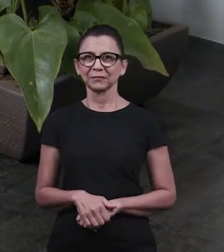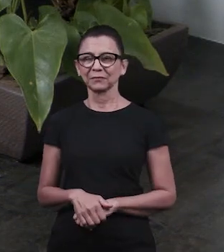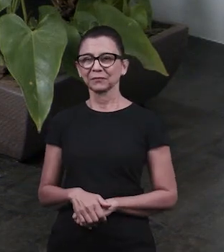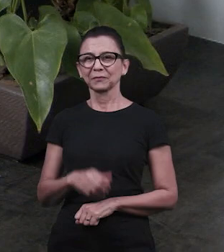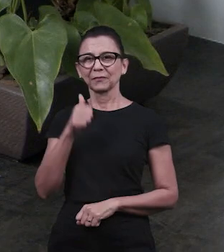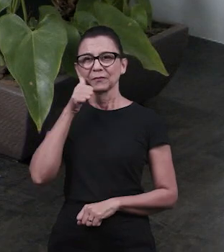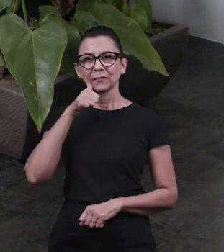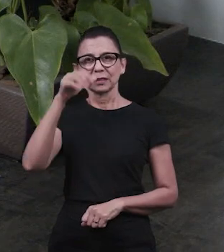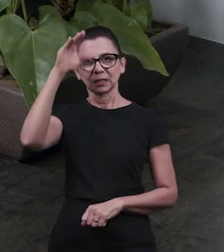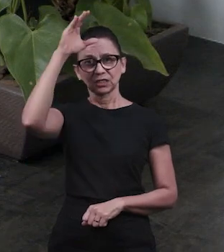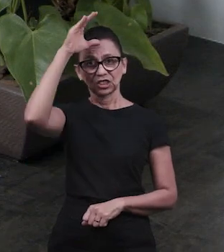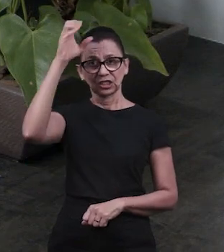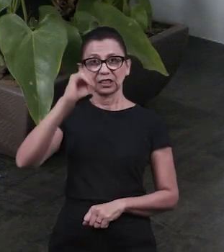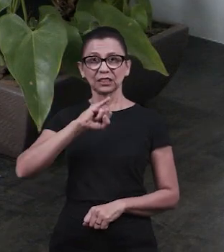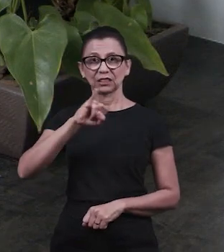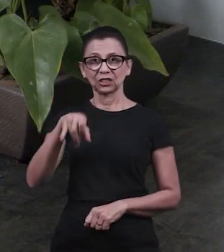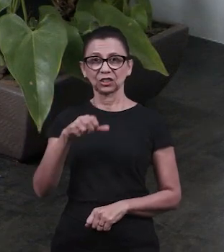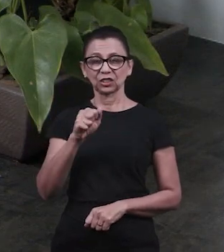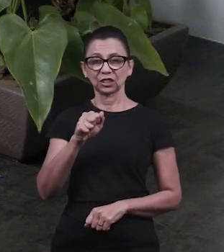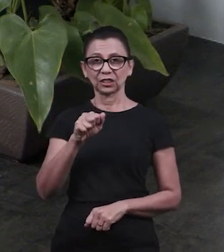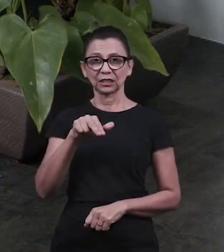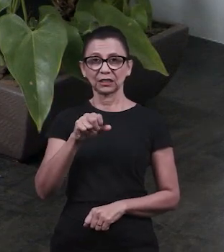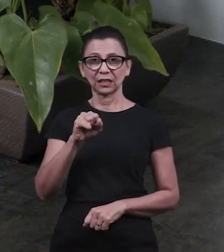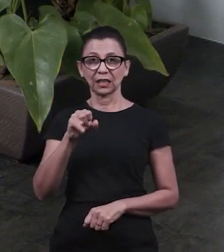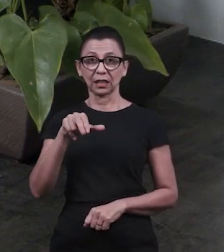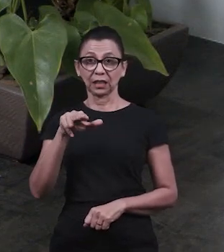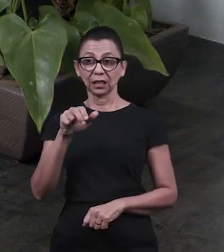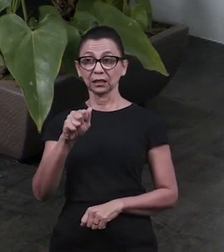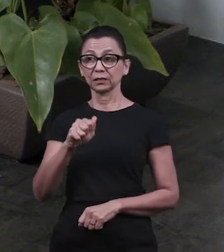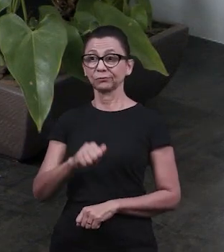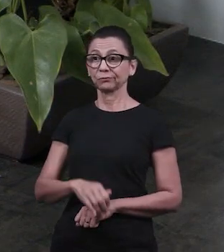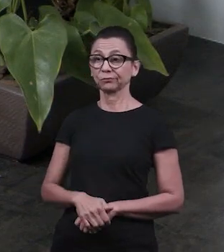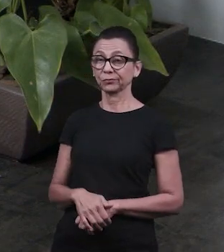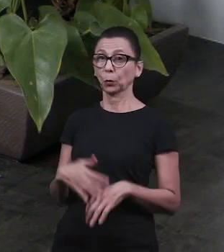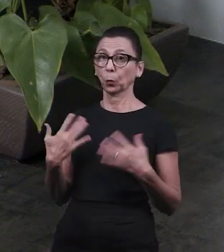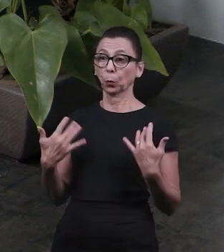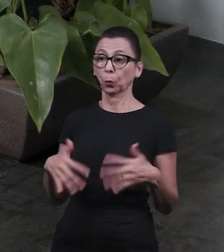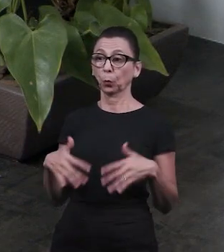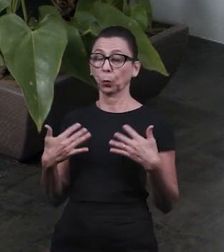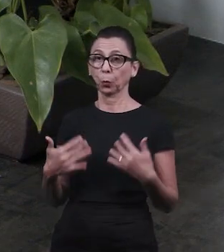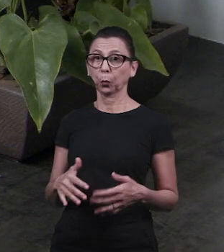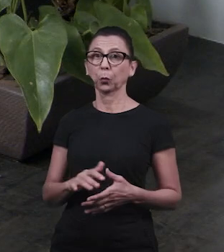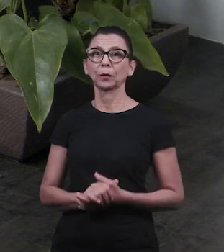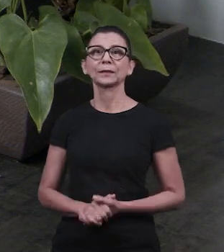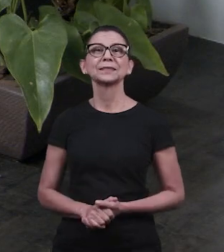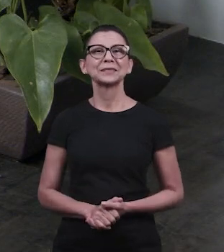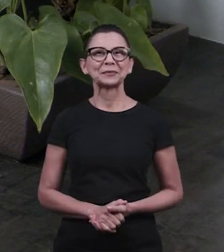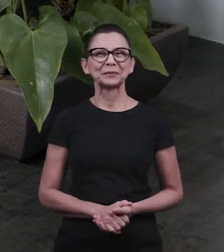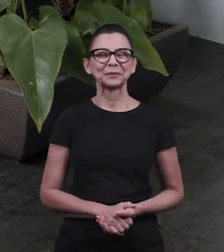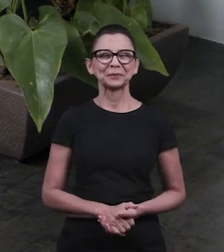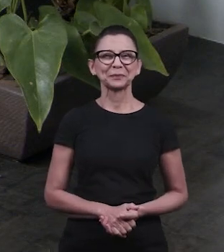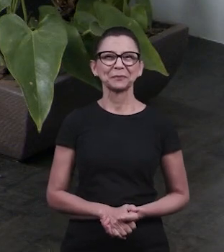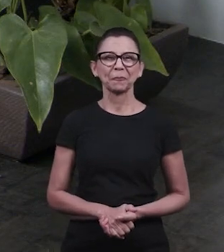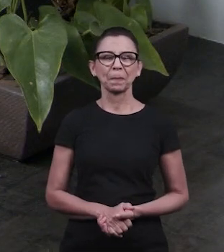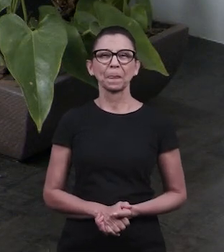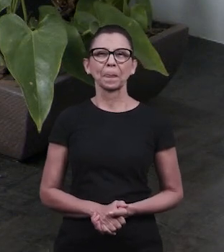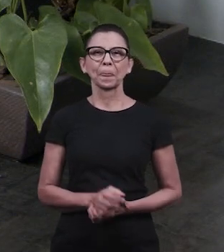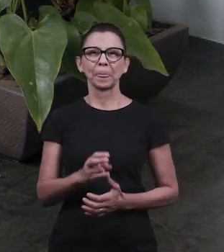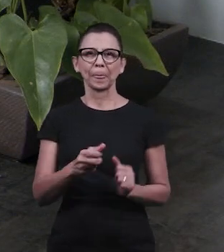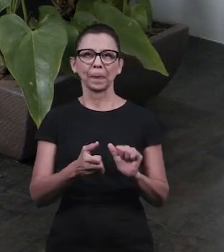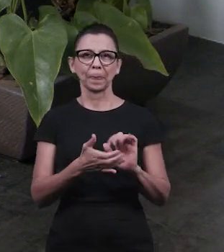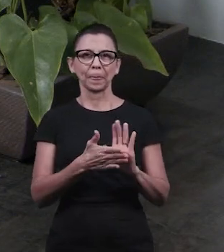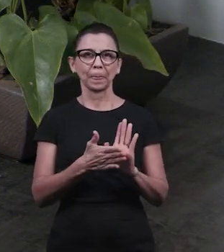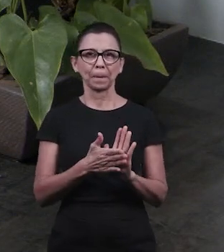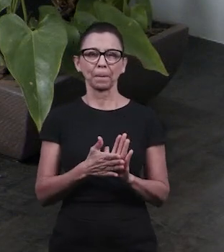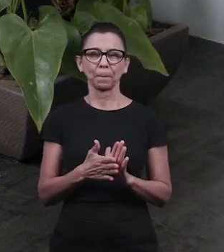она не дает вам расслабляться, да? Сегодня мы будем изучать